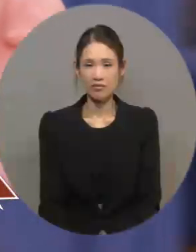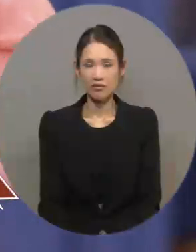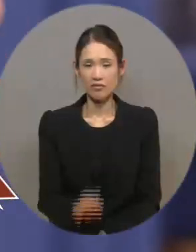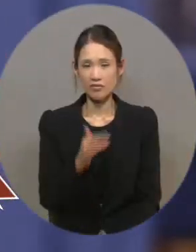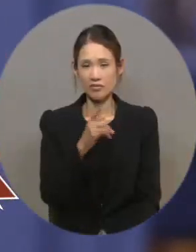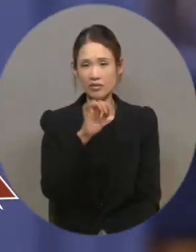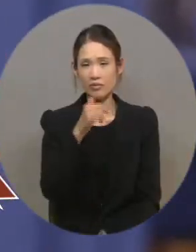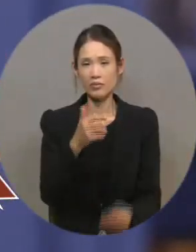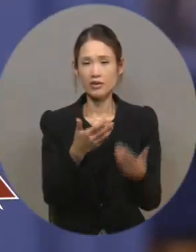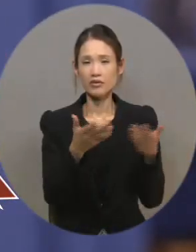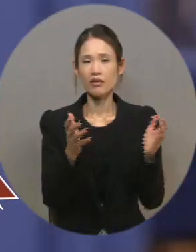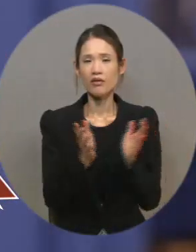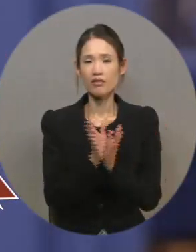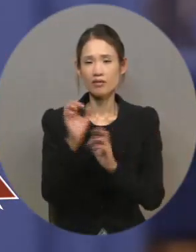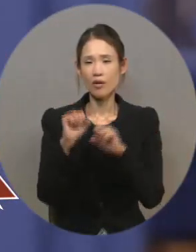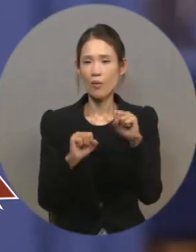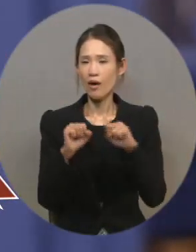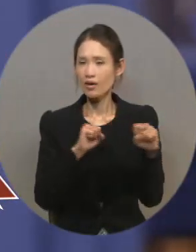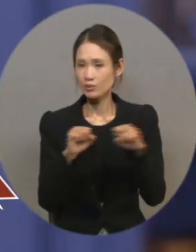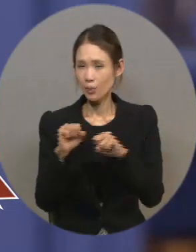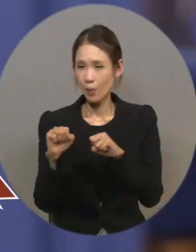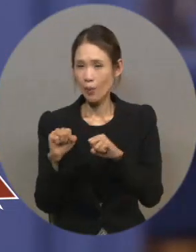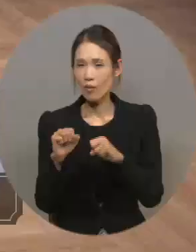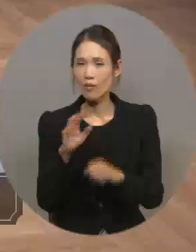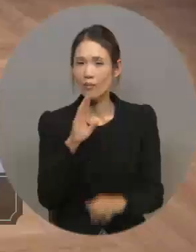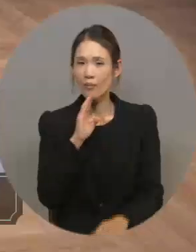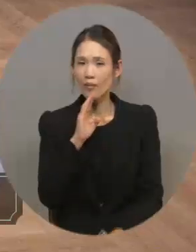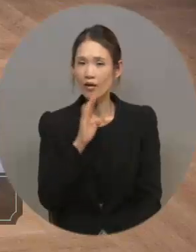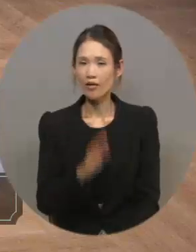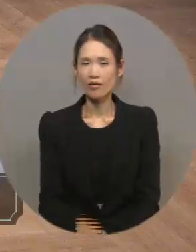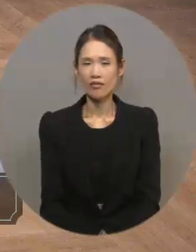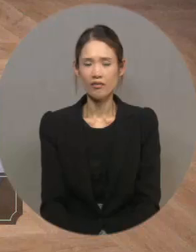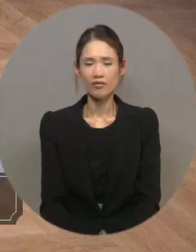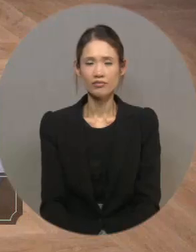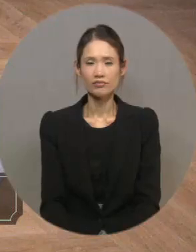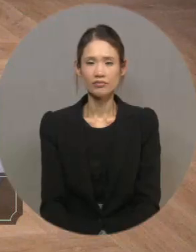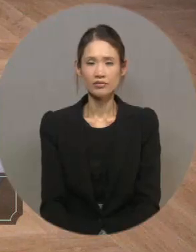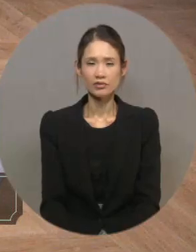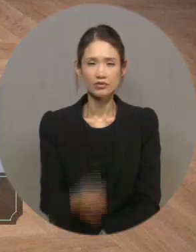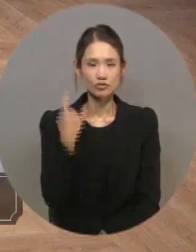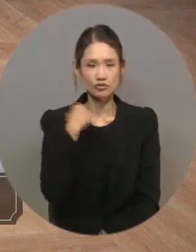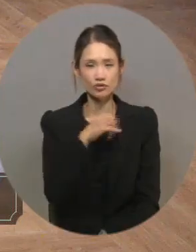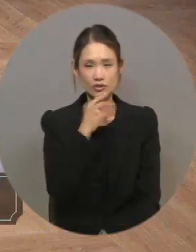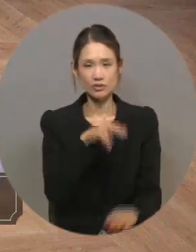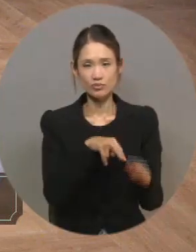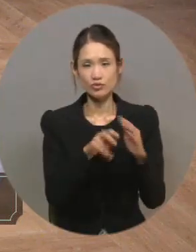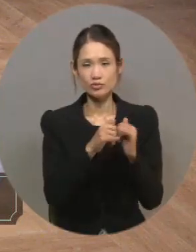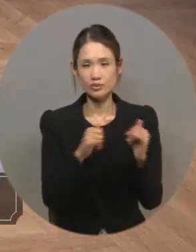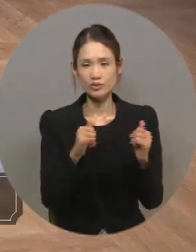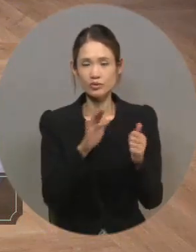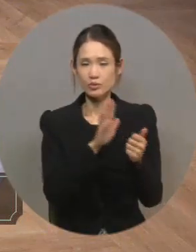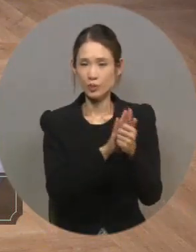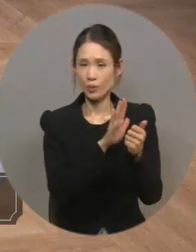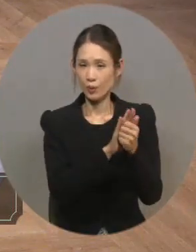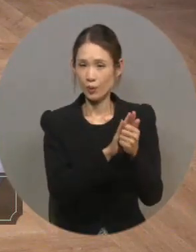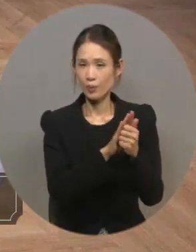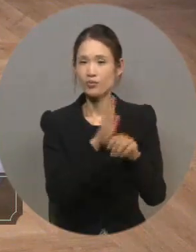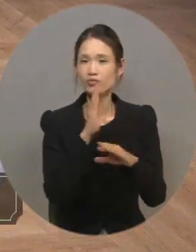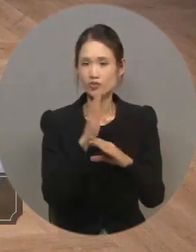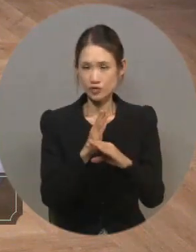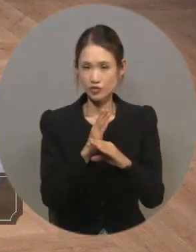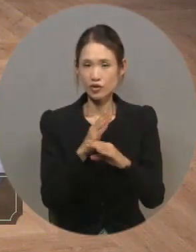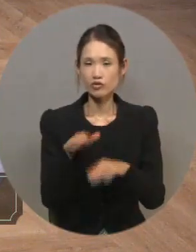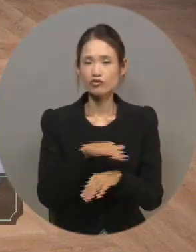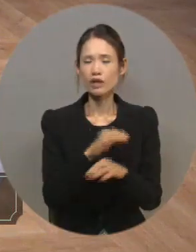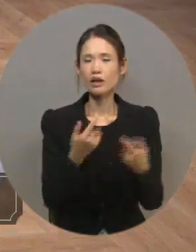난민단체에서 활동을 하신다고. 예. 저희가 중국에서 이제 탈북민들을 도우면서 이게 우리한테는